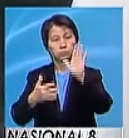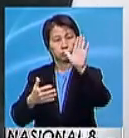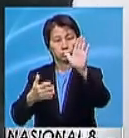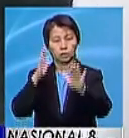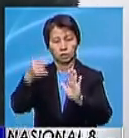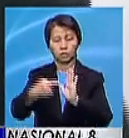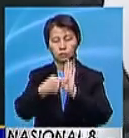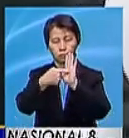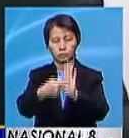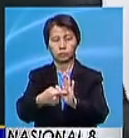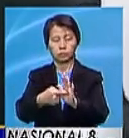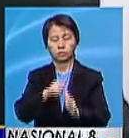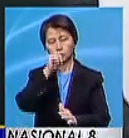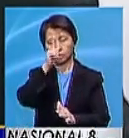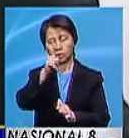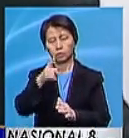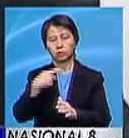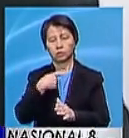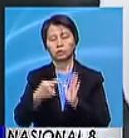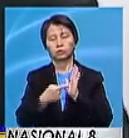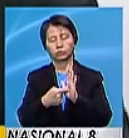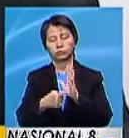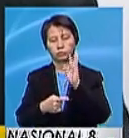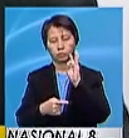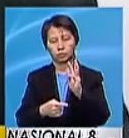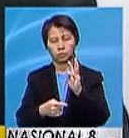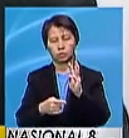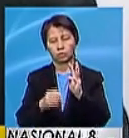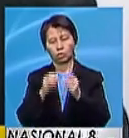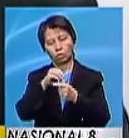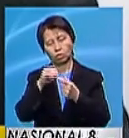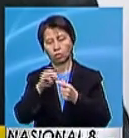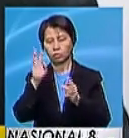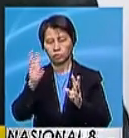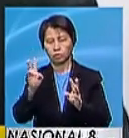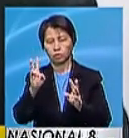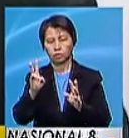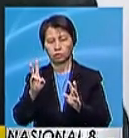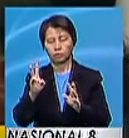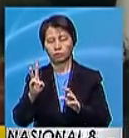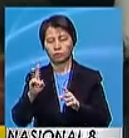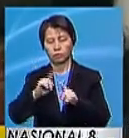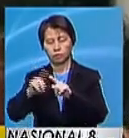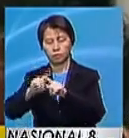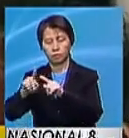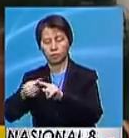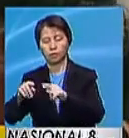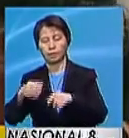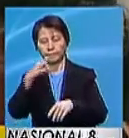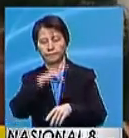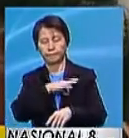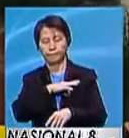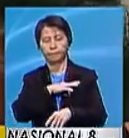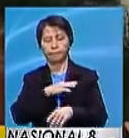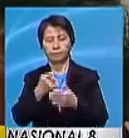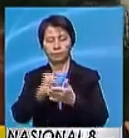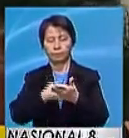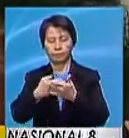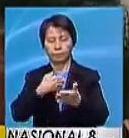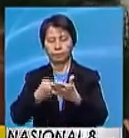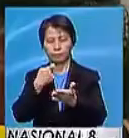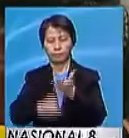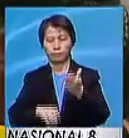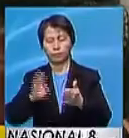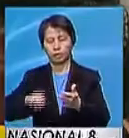show, actually outperform in 6 of the 7 reference markets. Keuntungan sebelum cukai tidak